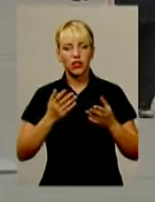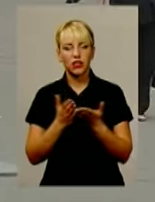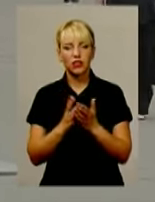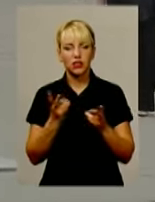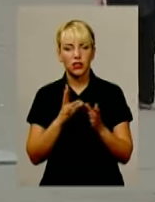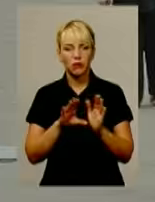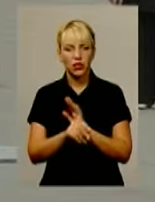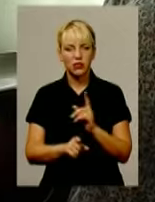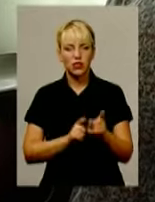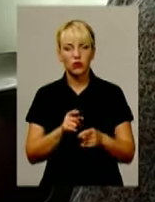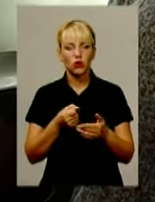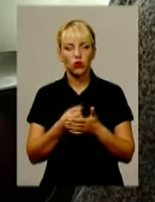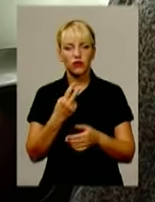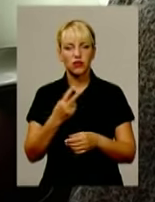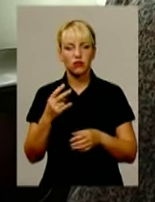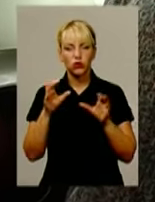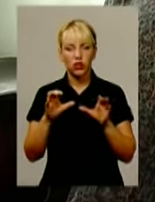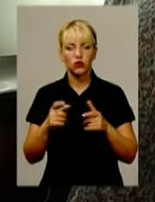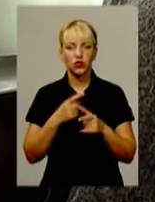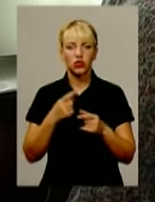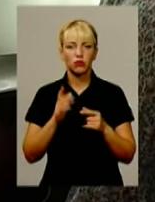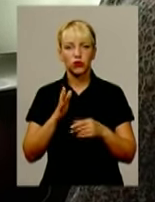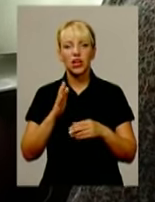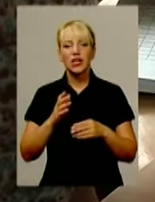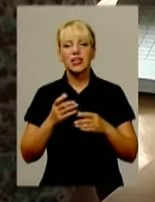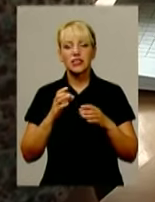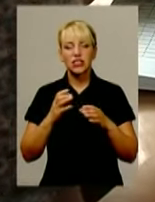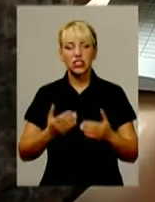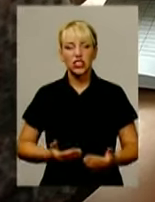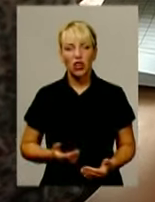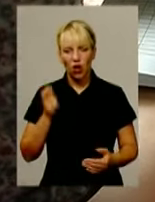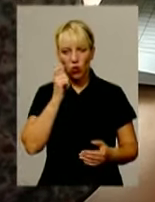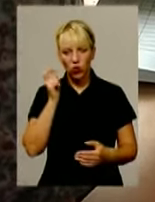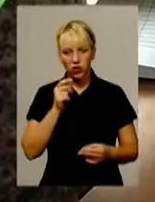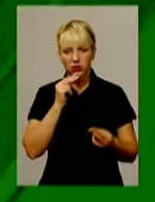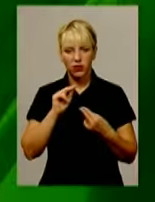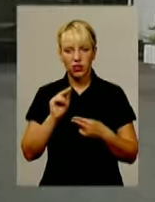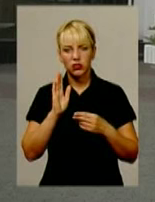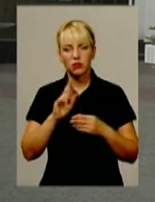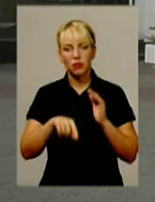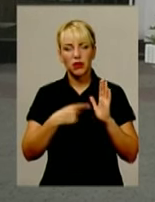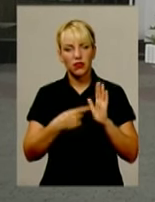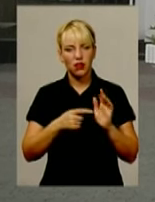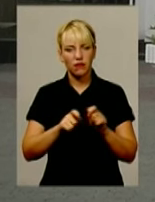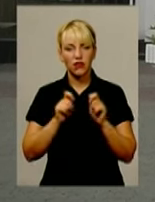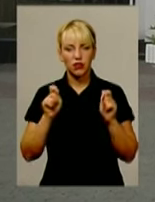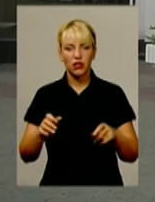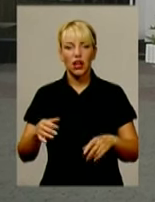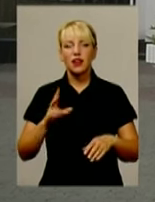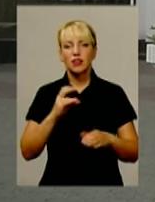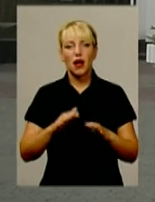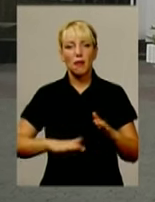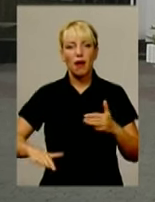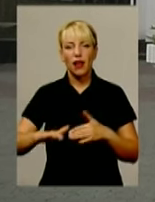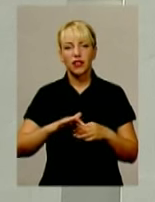ще до 22 законів. Та чи стане від того життя українців кращим – питання відкрите. На Майдані в обласному центрі